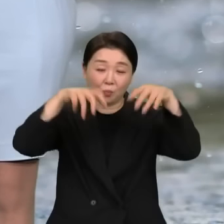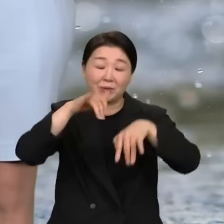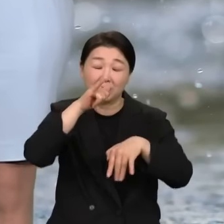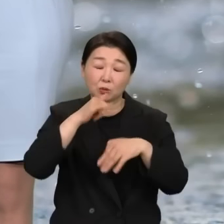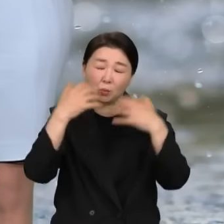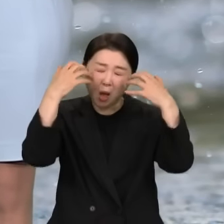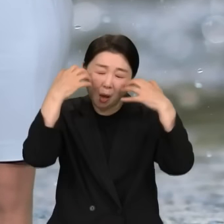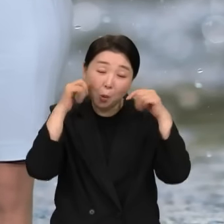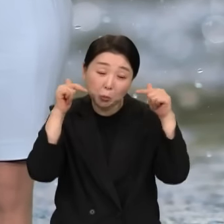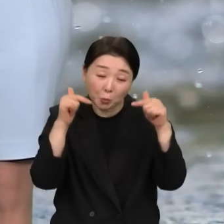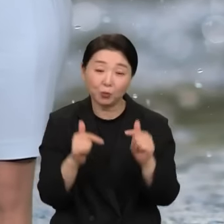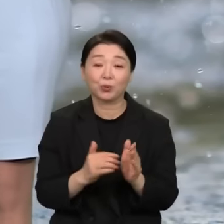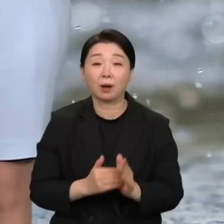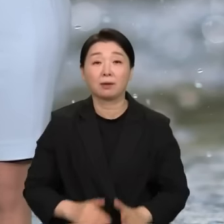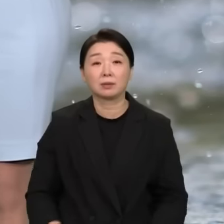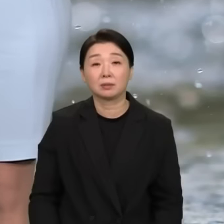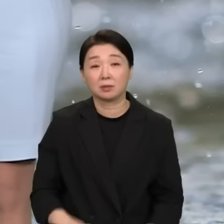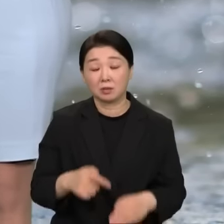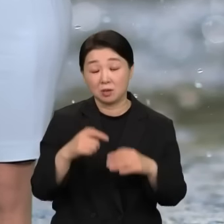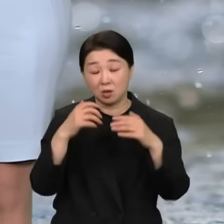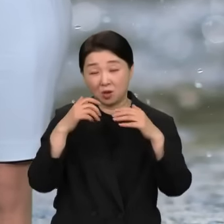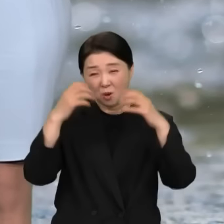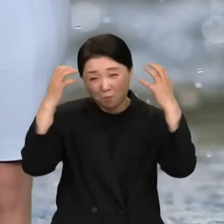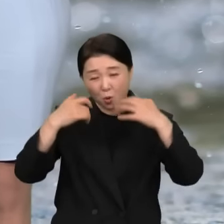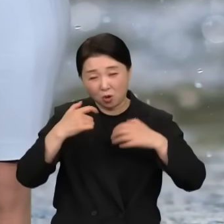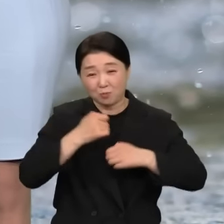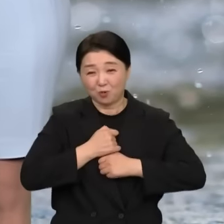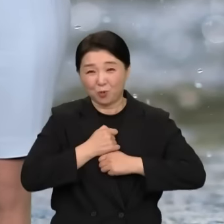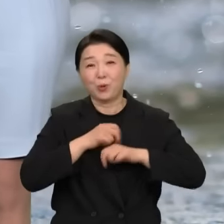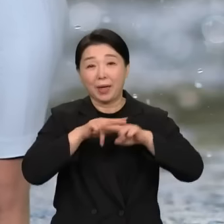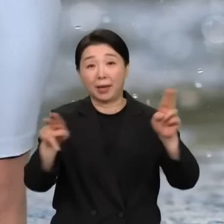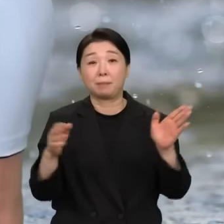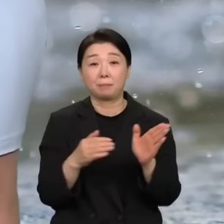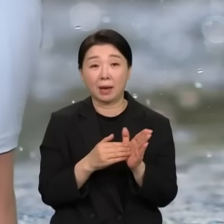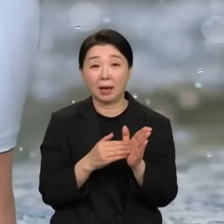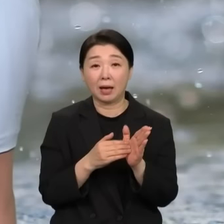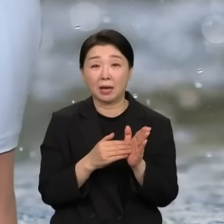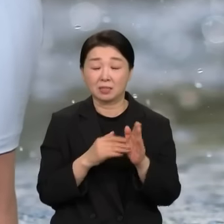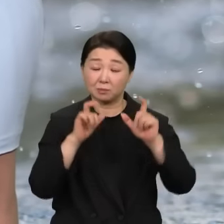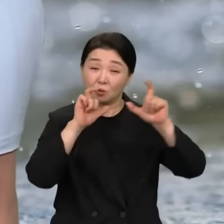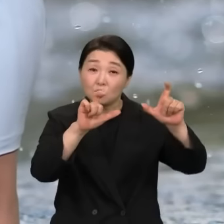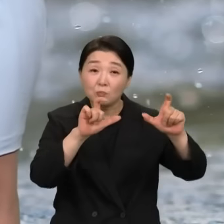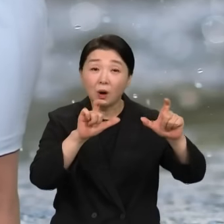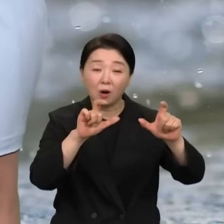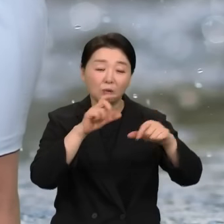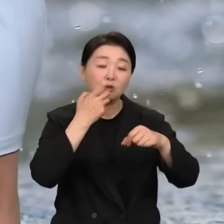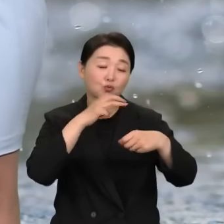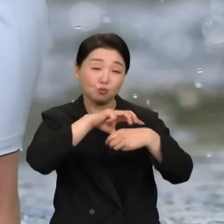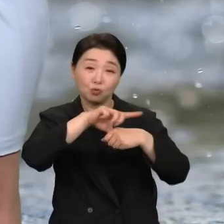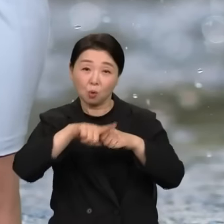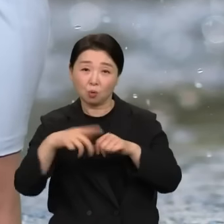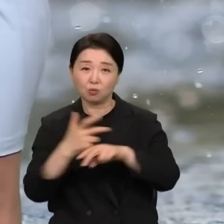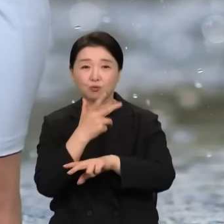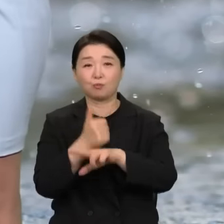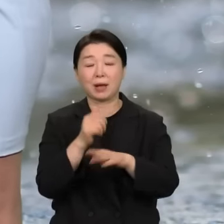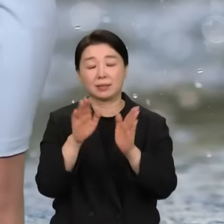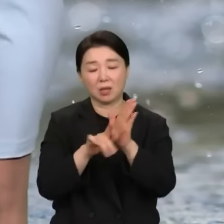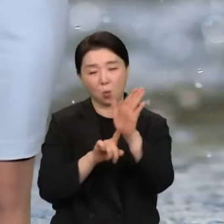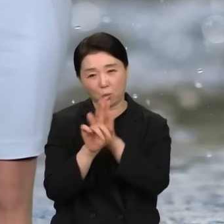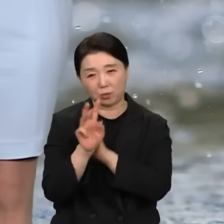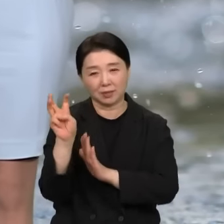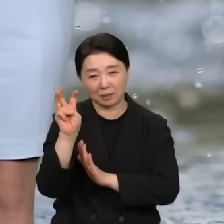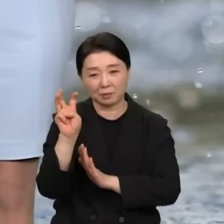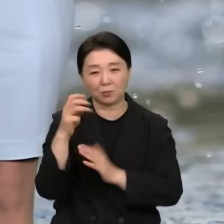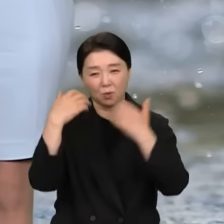조금 쉬어가겠는데요. 폭염특보도 대부분 해제됐습니다. 다만 아직 특보가 발효 중인 수도권은 주말 동안도 30도를